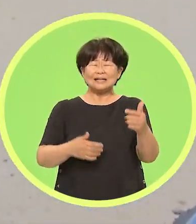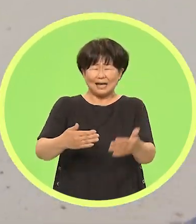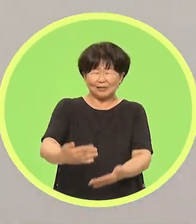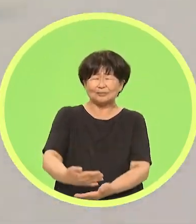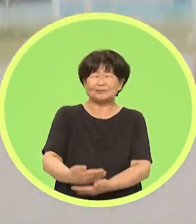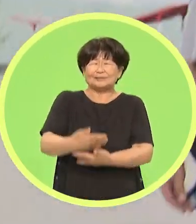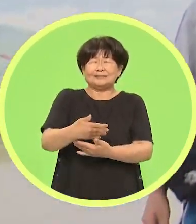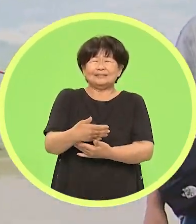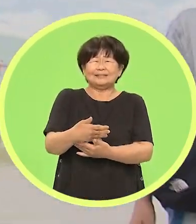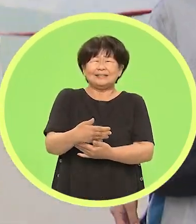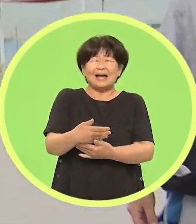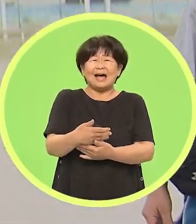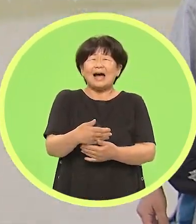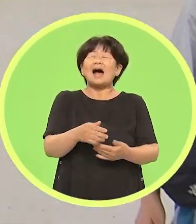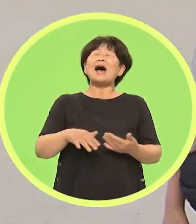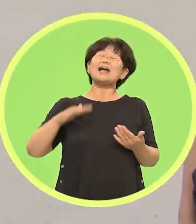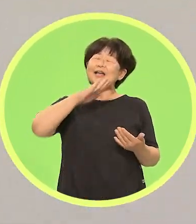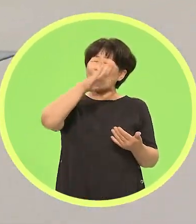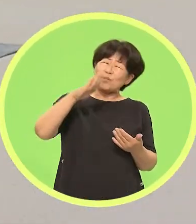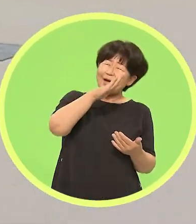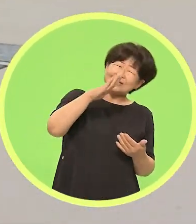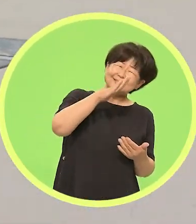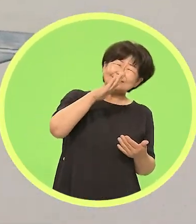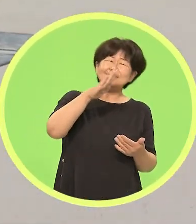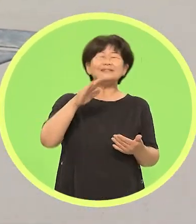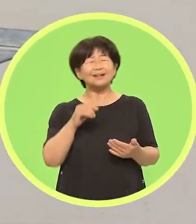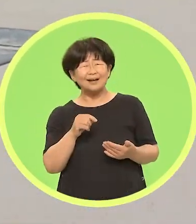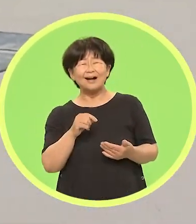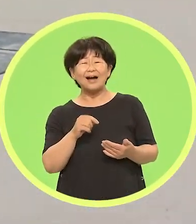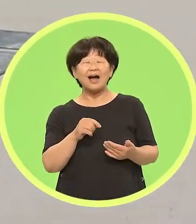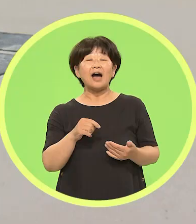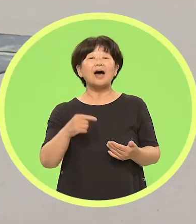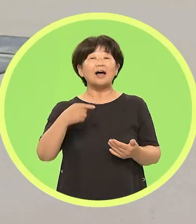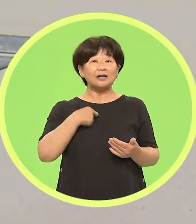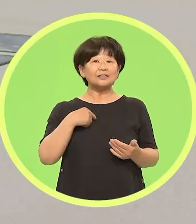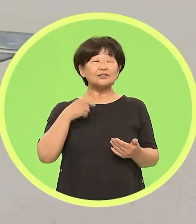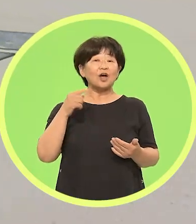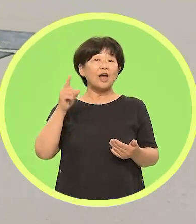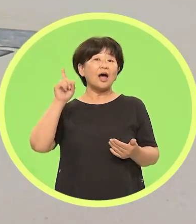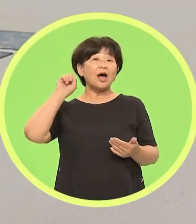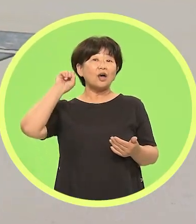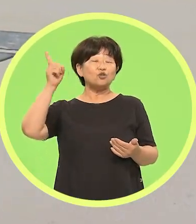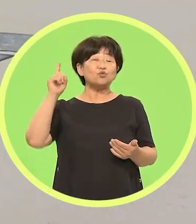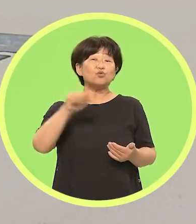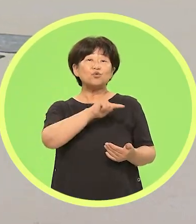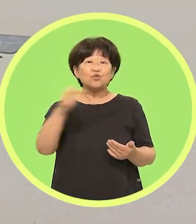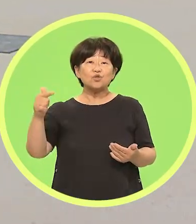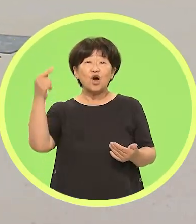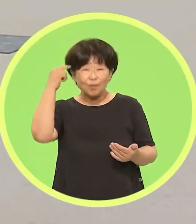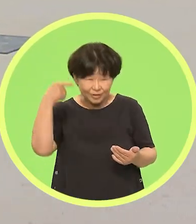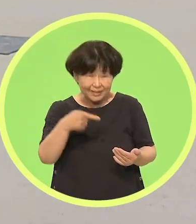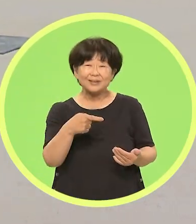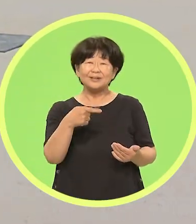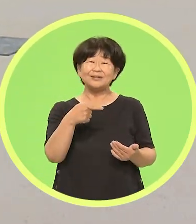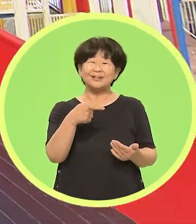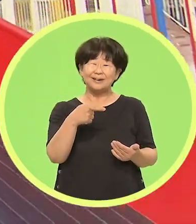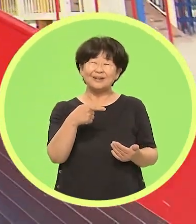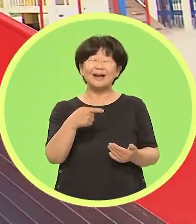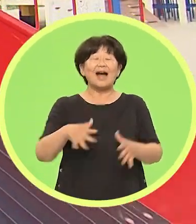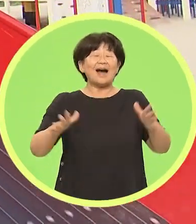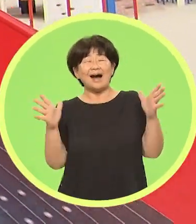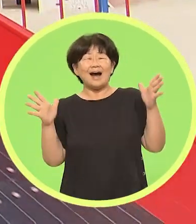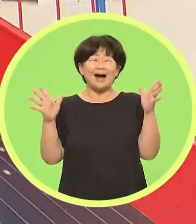んじゃない、あら、かわいい。おじちゃんも遊具みたいなに思われちゃってるね、も